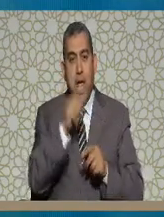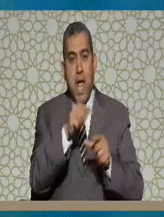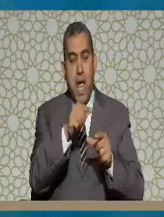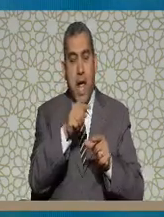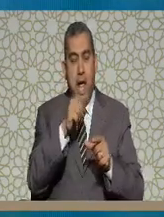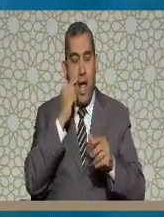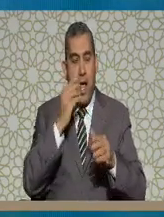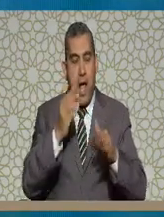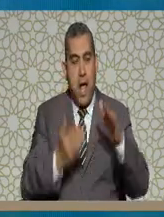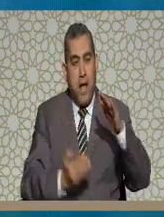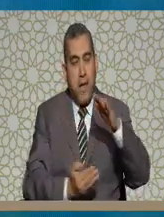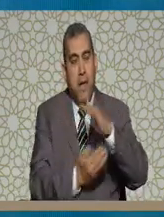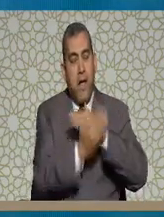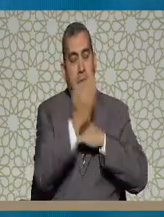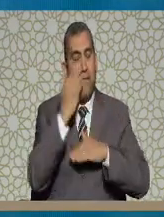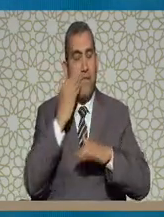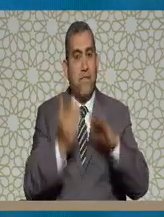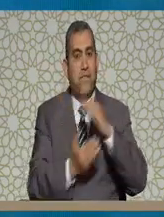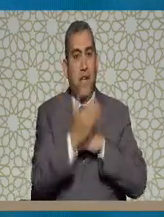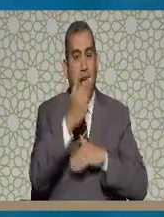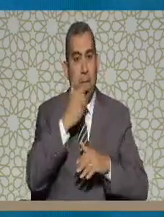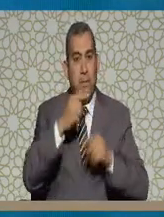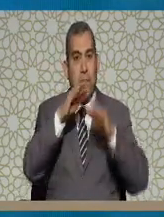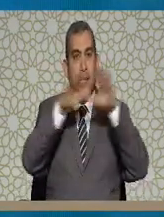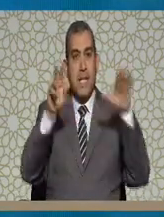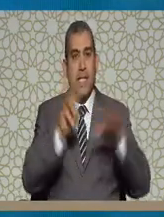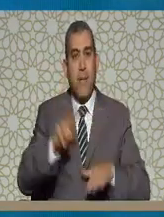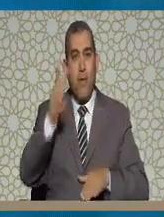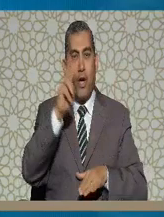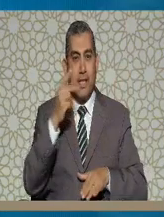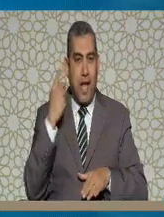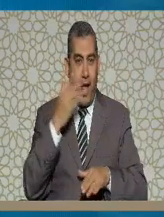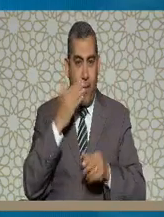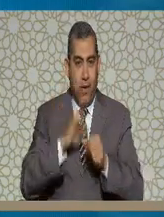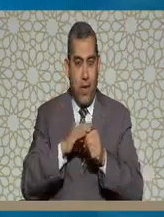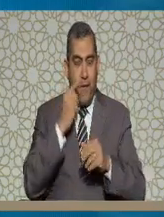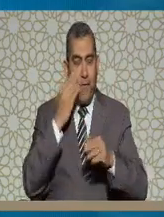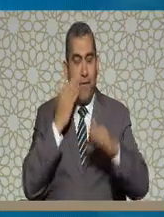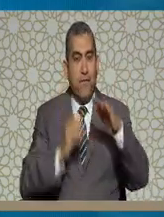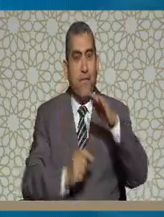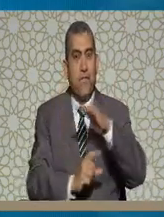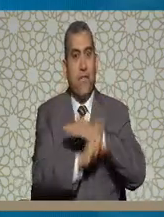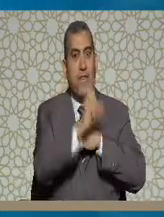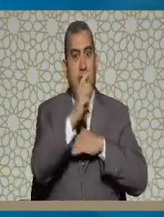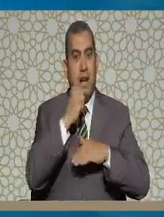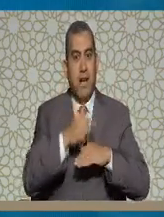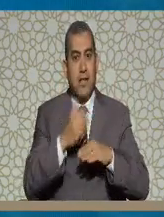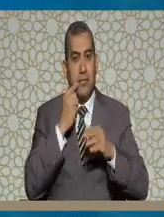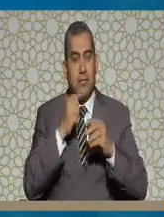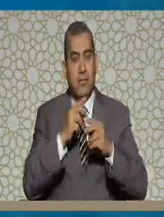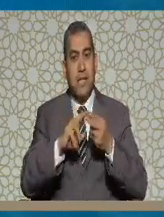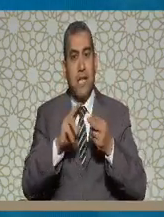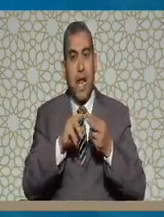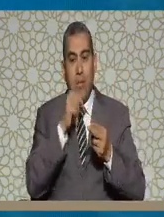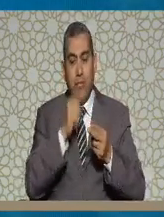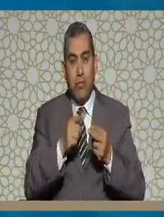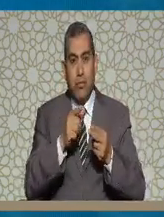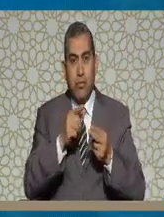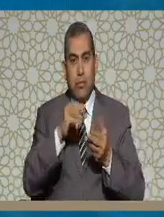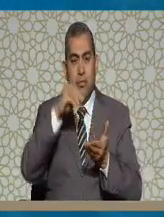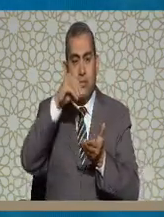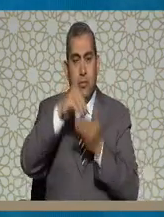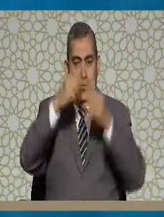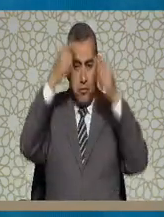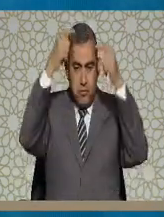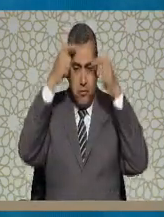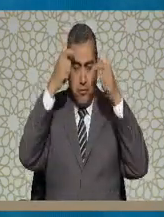الفجر ف الوصف البديع لهذه الليله خلينا نعرف ان ضر التاج هذا